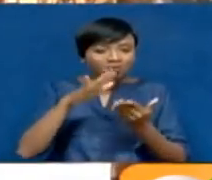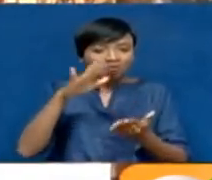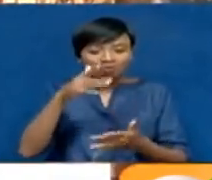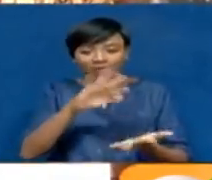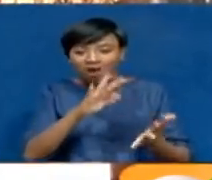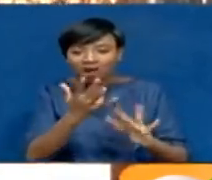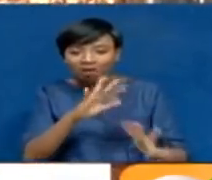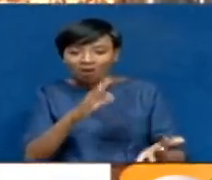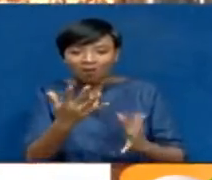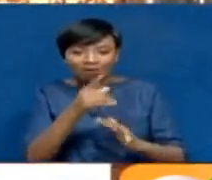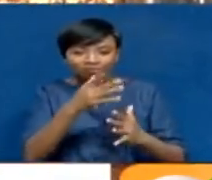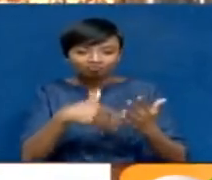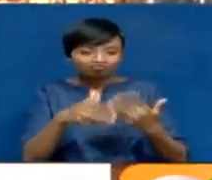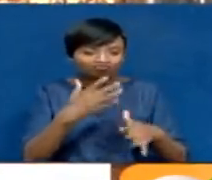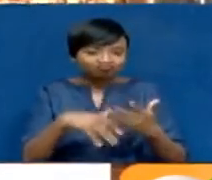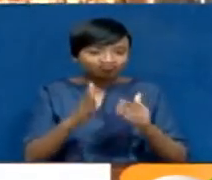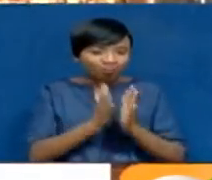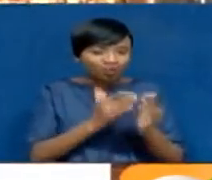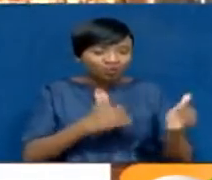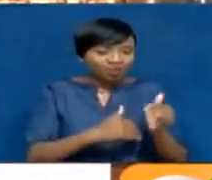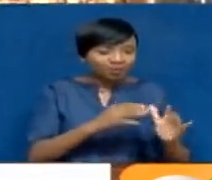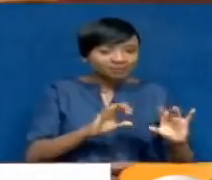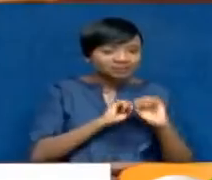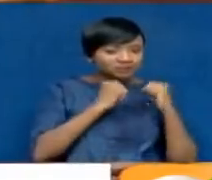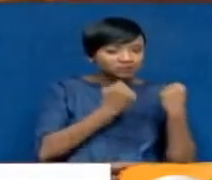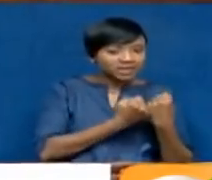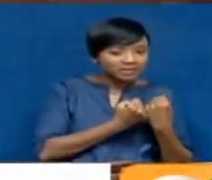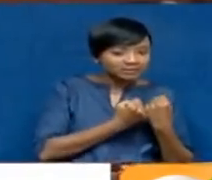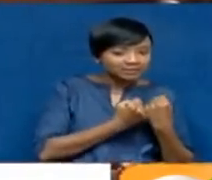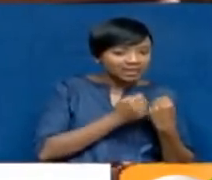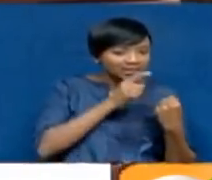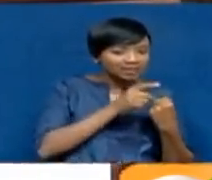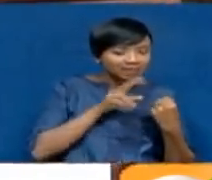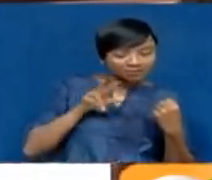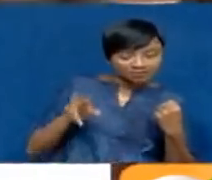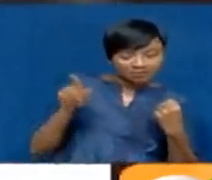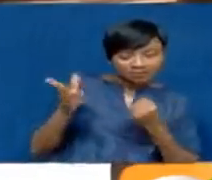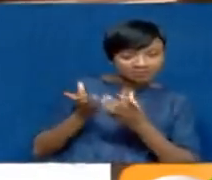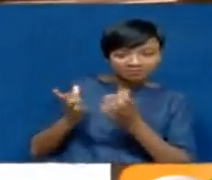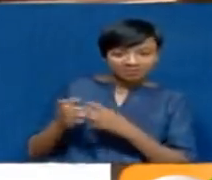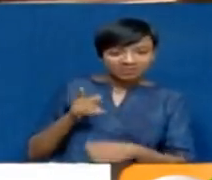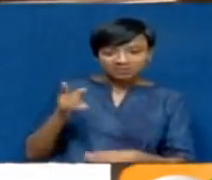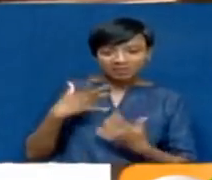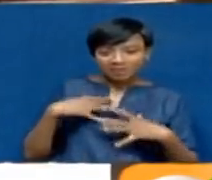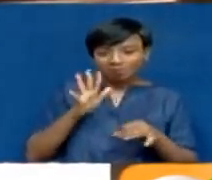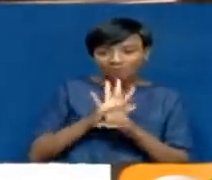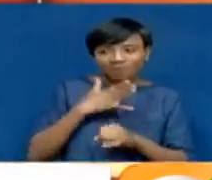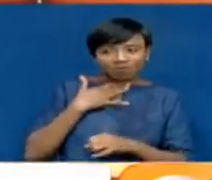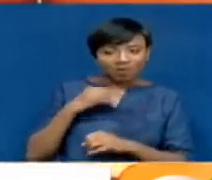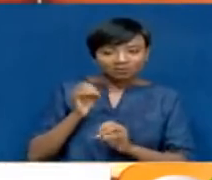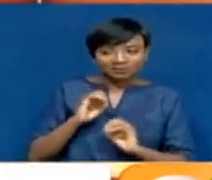ya jinsi anavyotangamana na majirani katika jamii, ikizingatiwa kuwa kazi hii haishabikiwi na